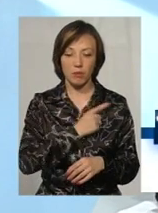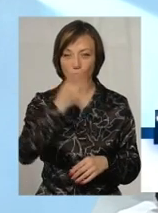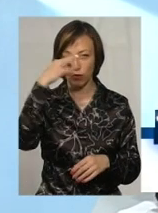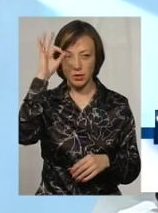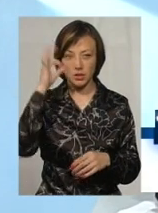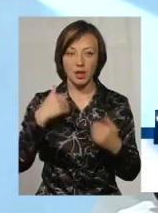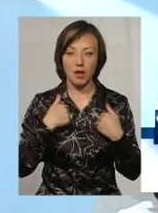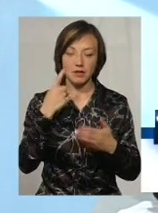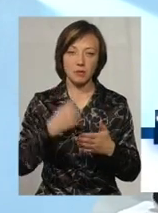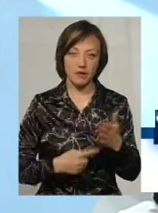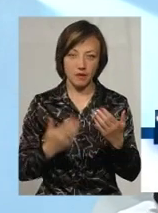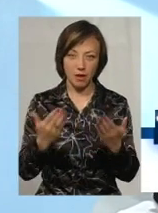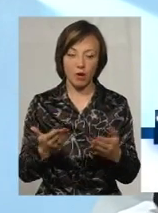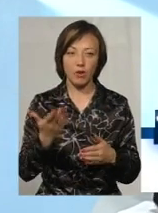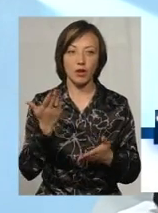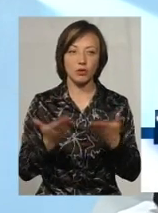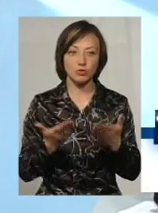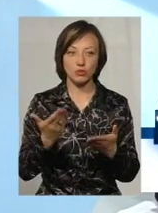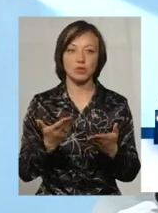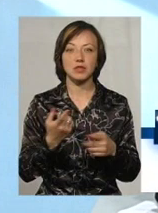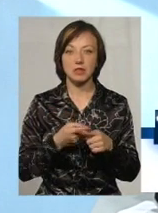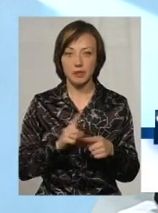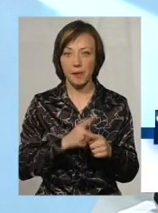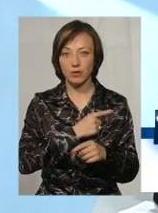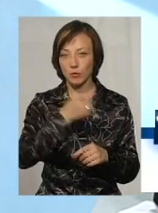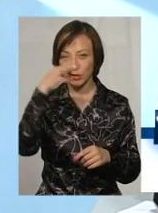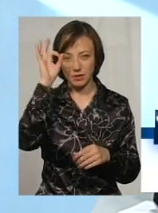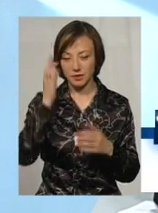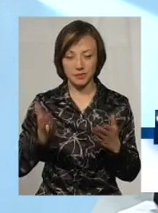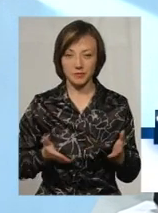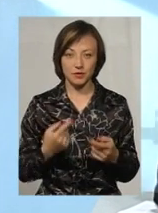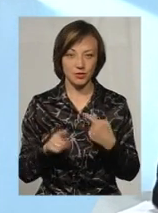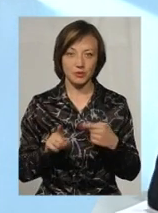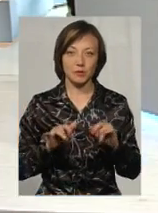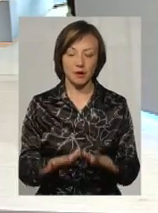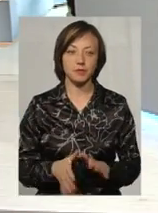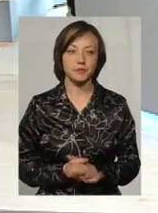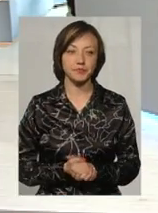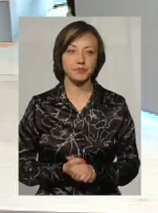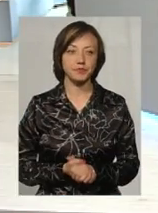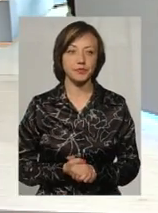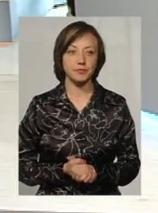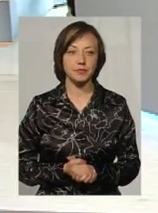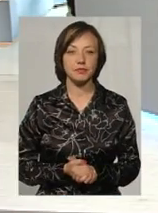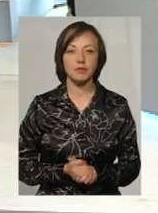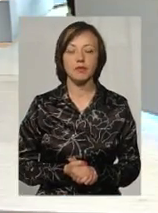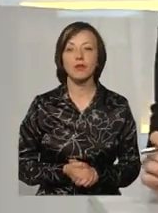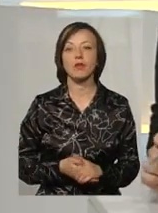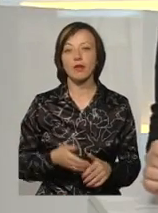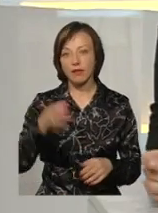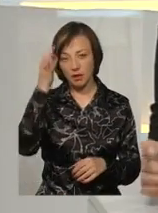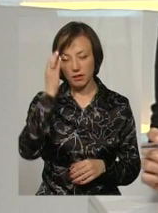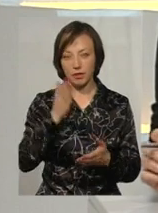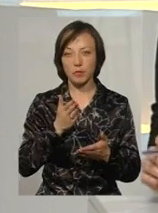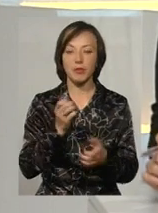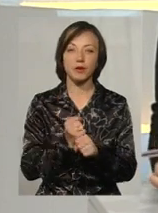вас запевняю, що якщо і коли там будуть патрульні поліцейські, таких питань взагалі не буде виникати. Дякую. Я нагадаю ще раз нашим